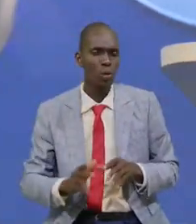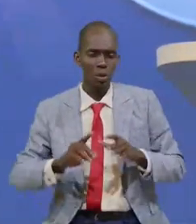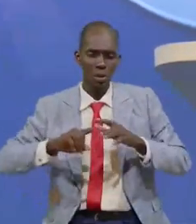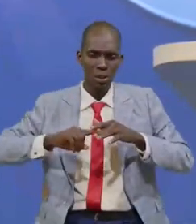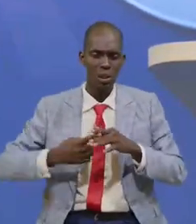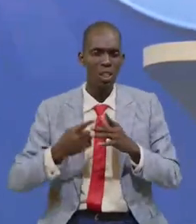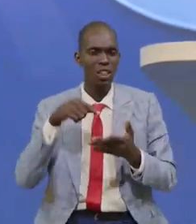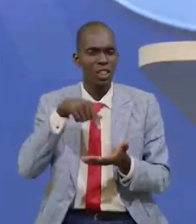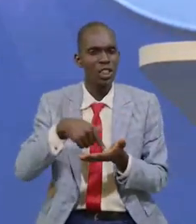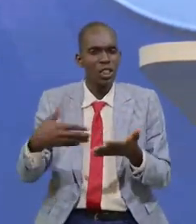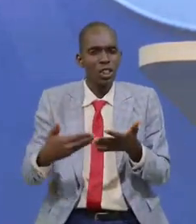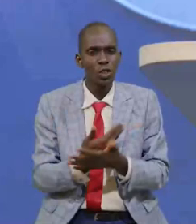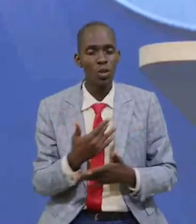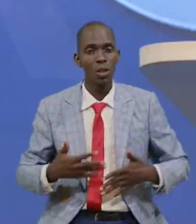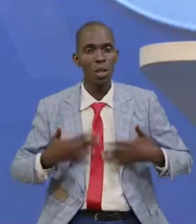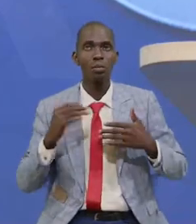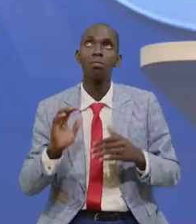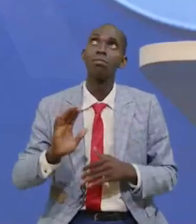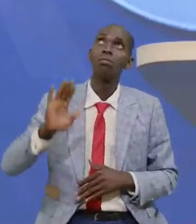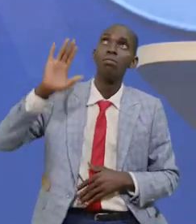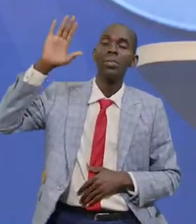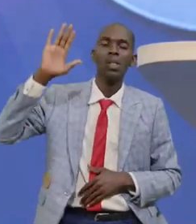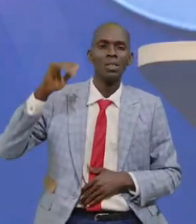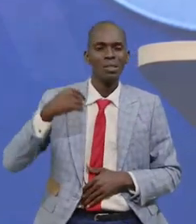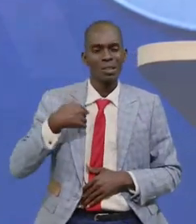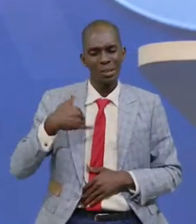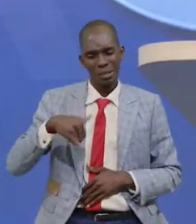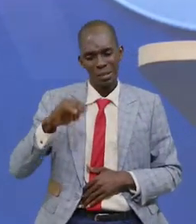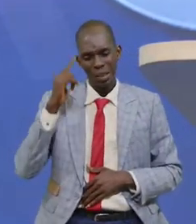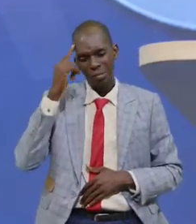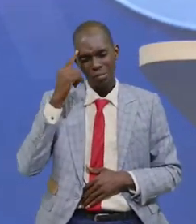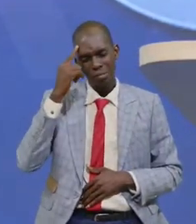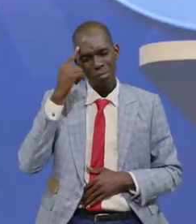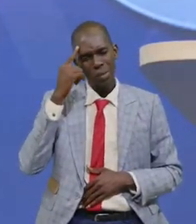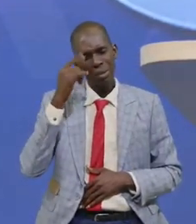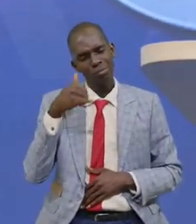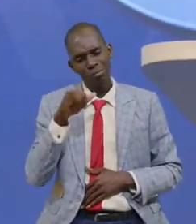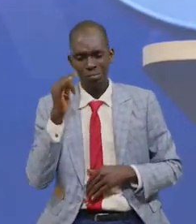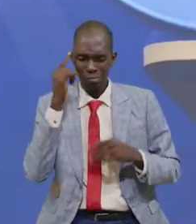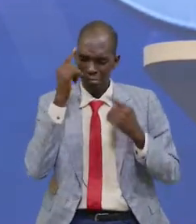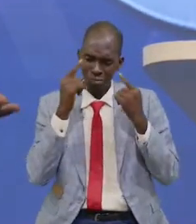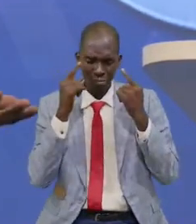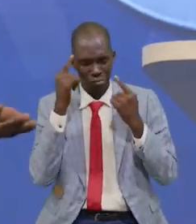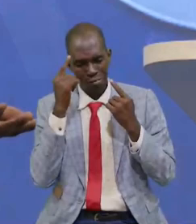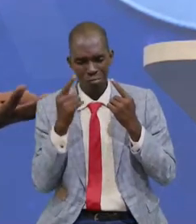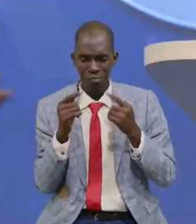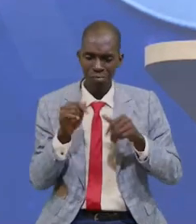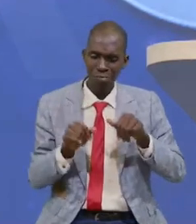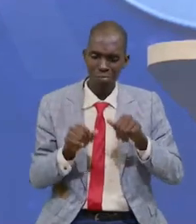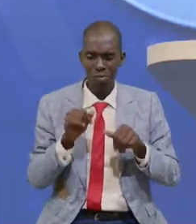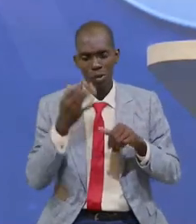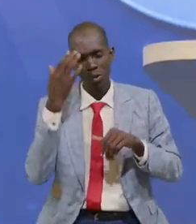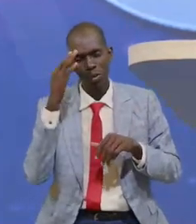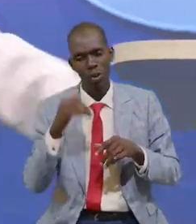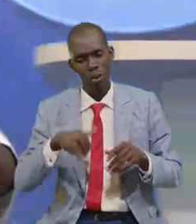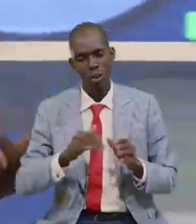veux commencer la nouvelle vie, lève la main. Que je suis en train de penser et je me demande, est-ce que je vais faire ça? Je planifie.